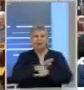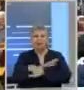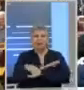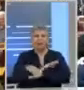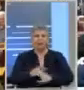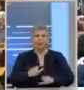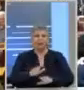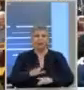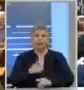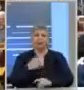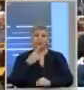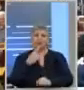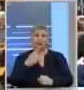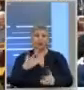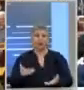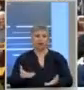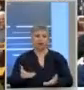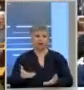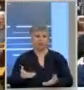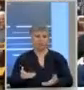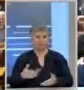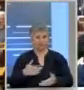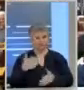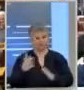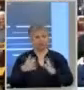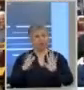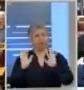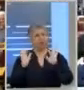Μπορείτε να χειροκροτήσετε κι εσείς αν θέλετε.